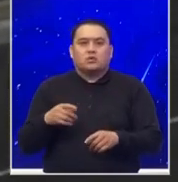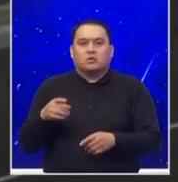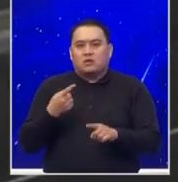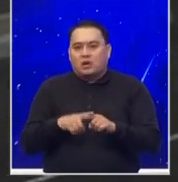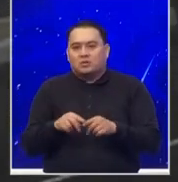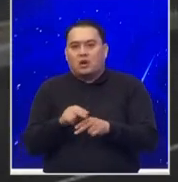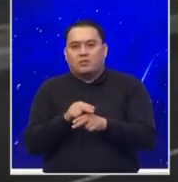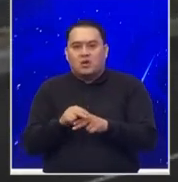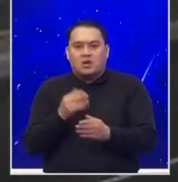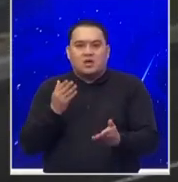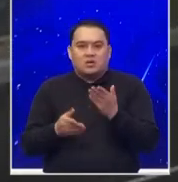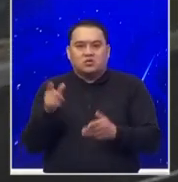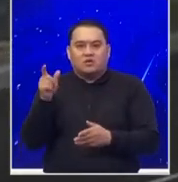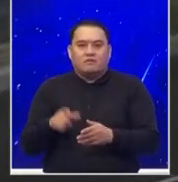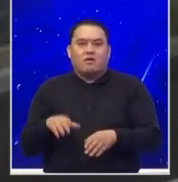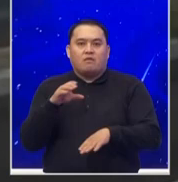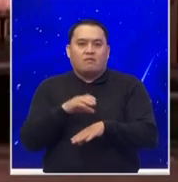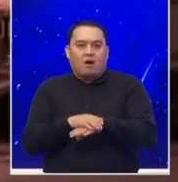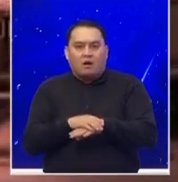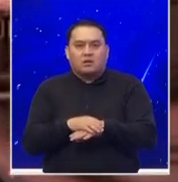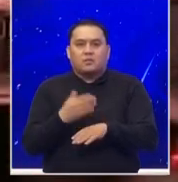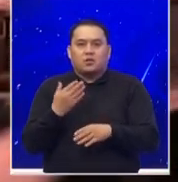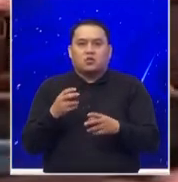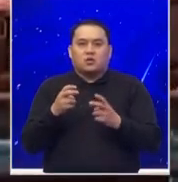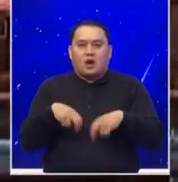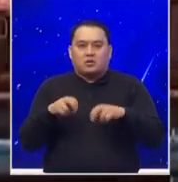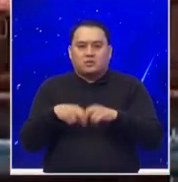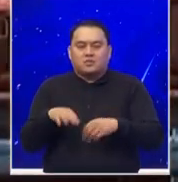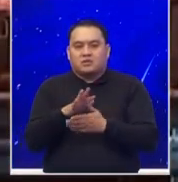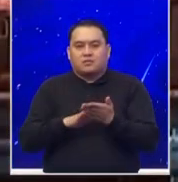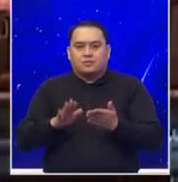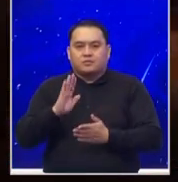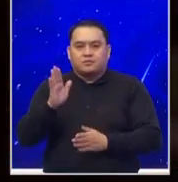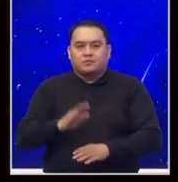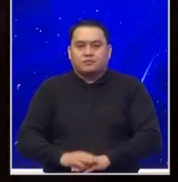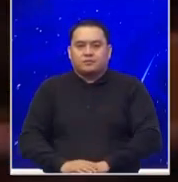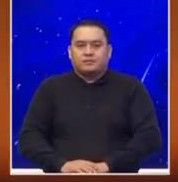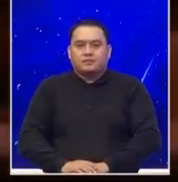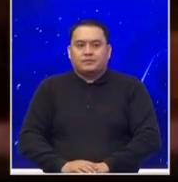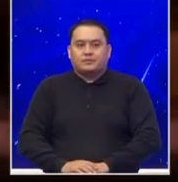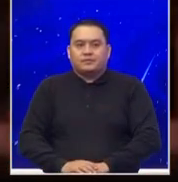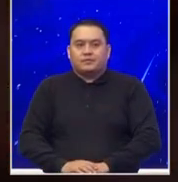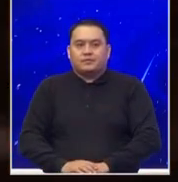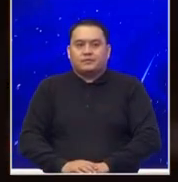техническая неисправность или человеческий фактор, теперь предстоит разобраться следователям.